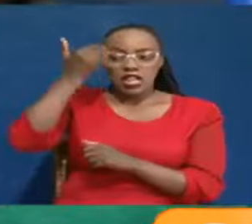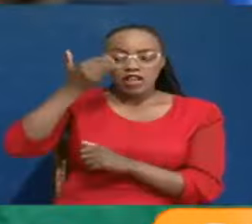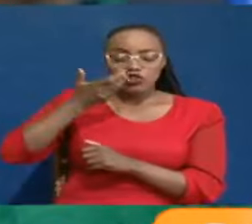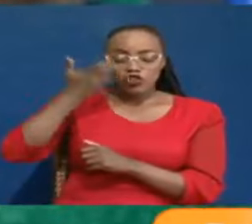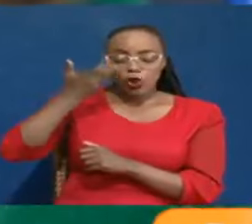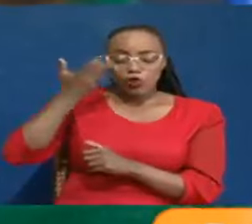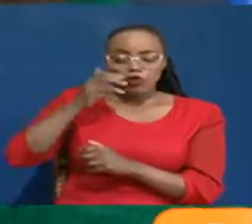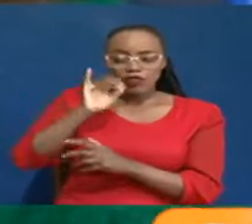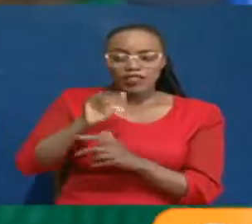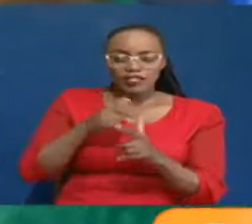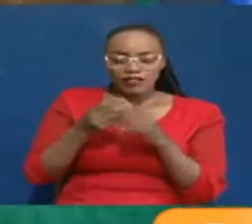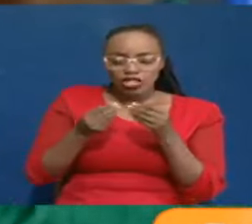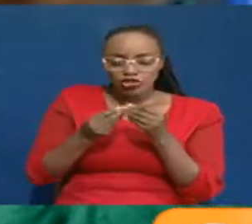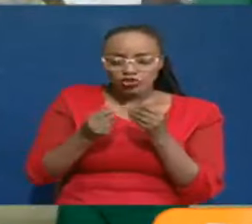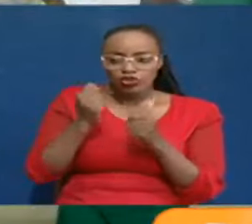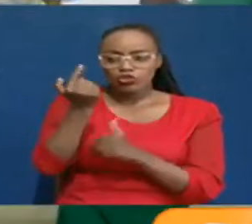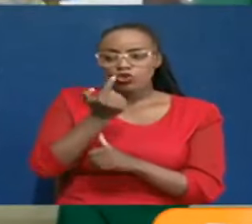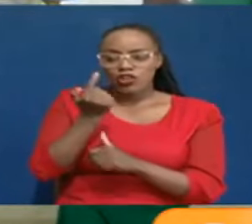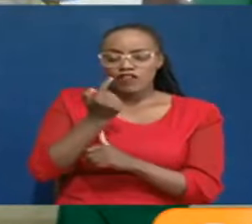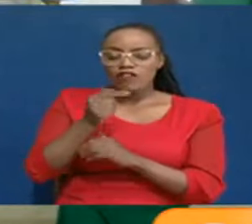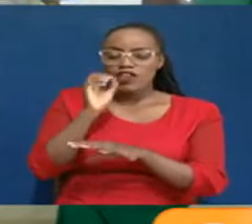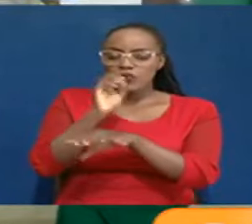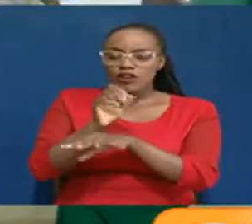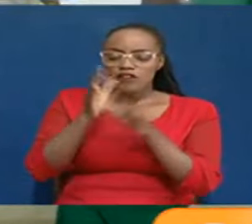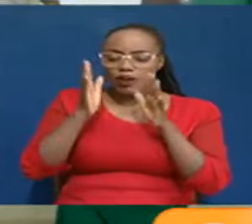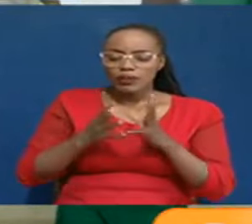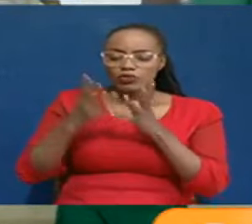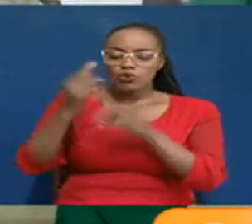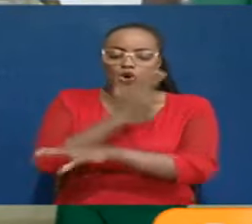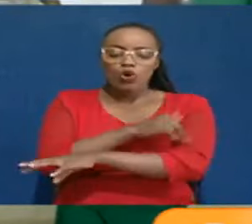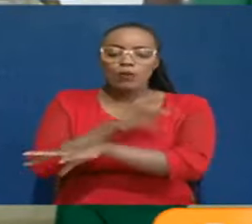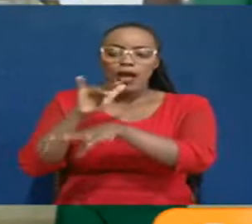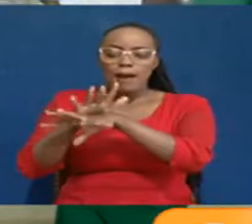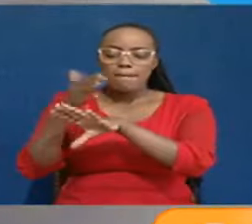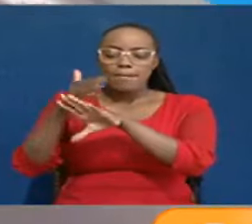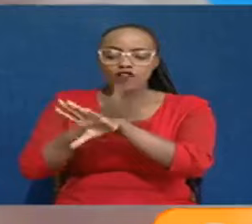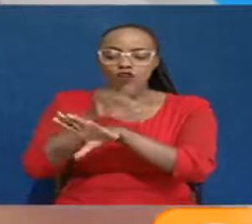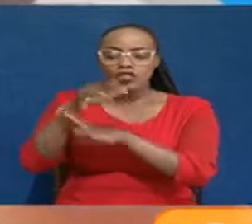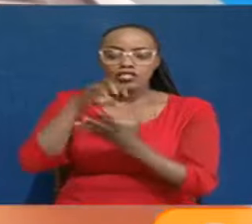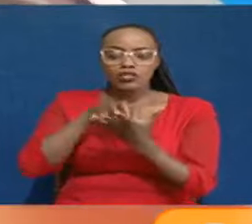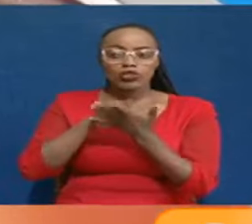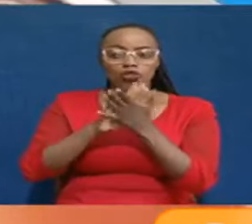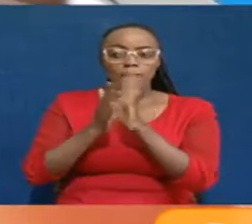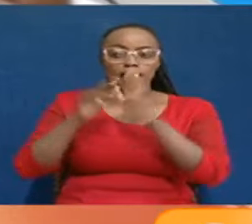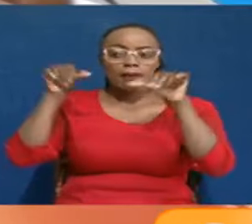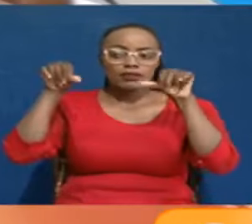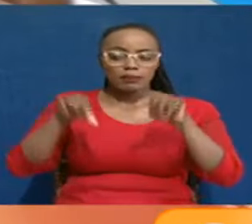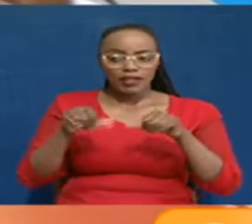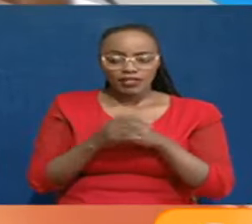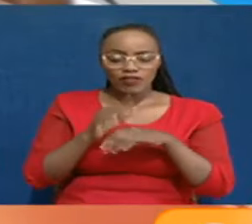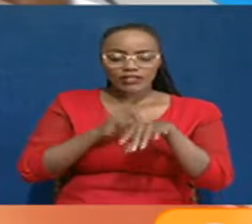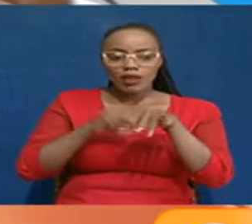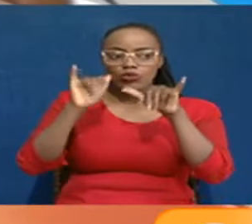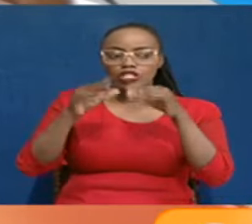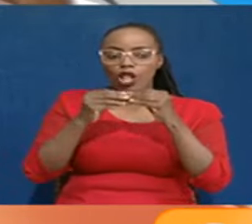utando wa macho ukiwa suluhu ya pekee, inashauriwa mtu afike hospitalini mapema kabla hali haijazidi kuwa mbaya.